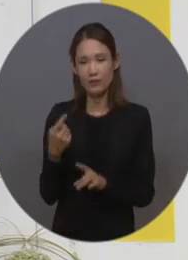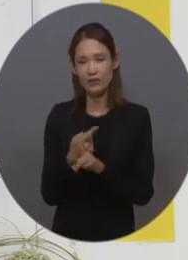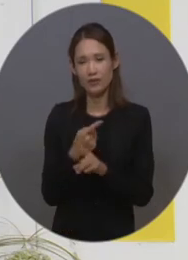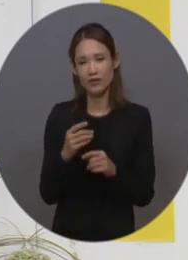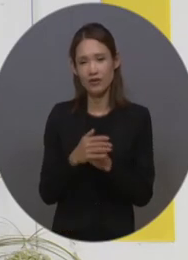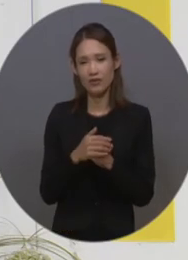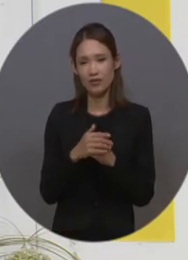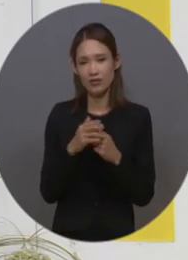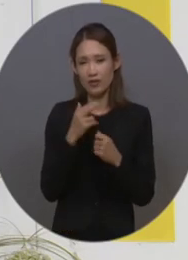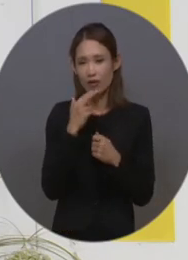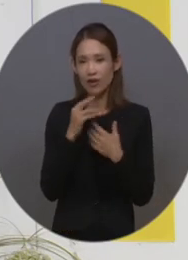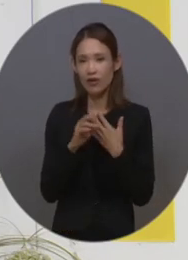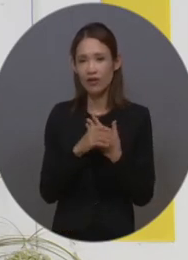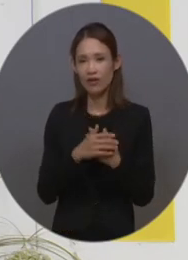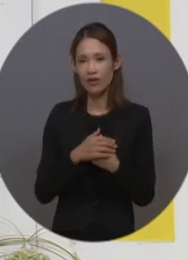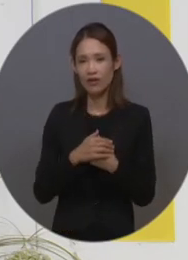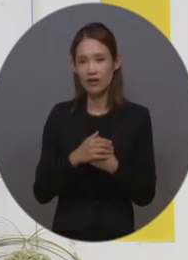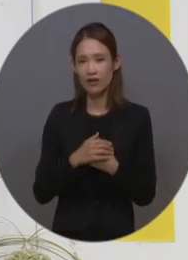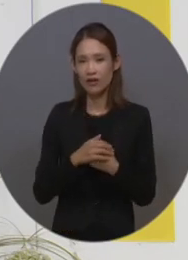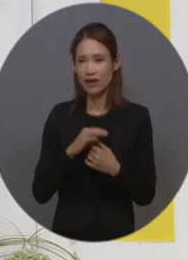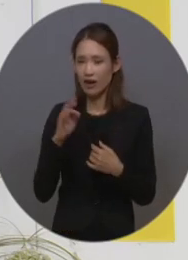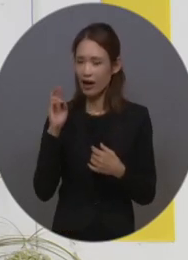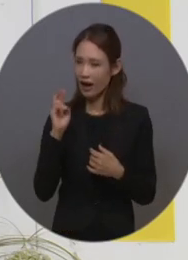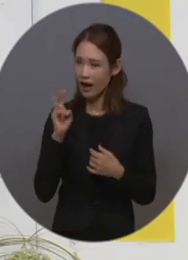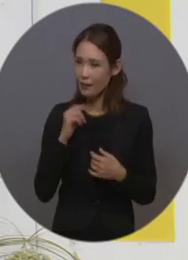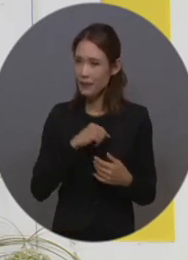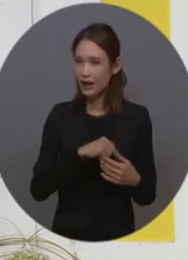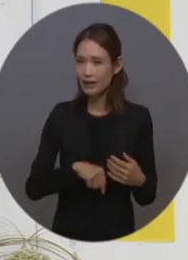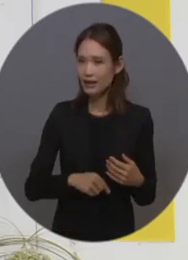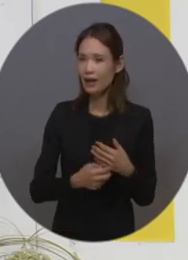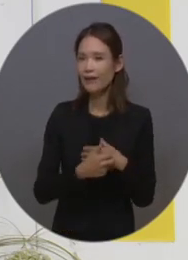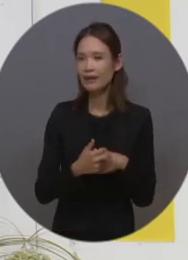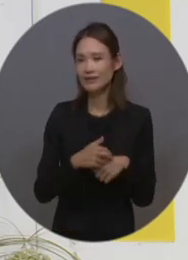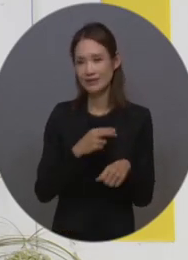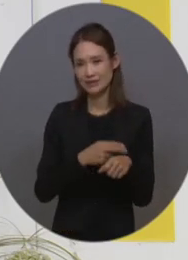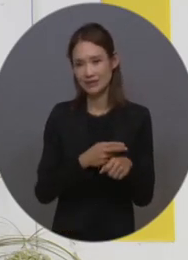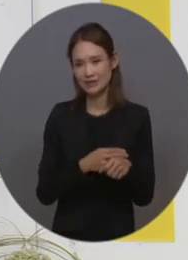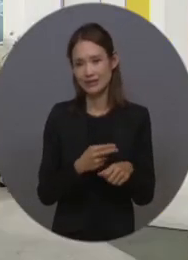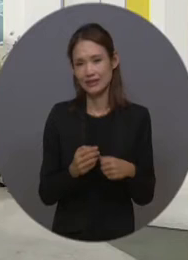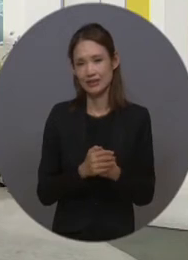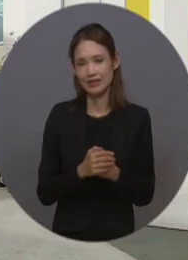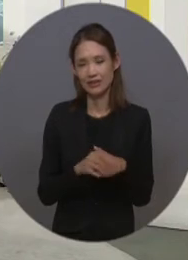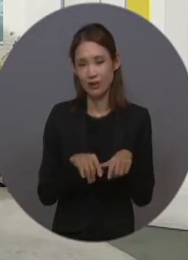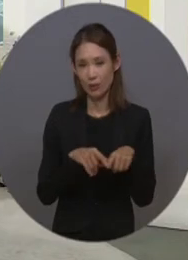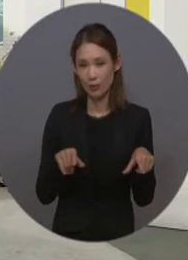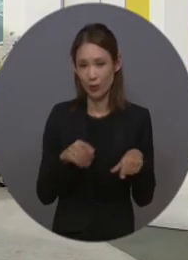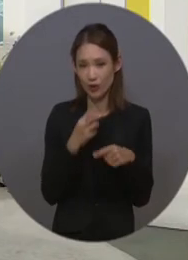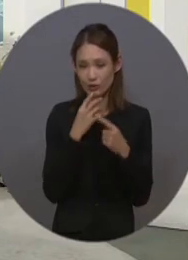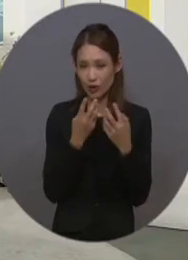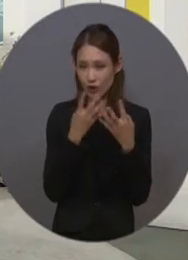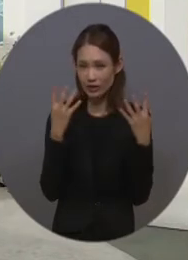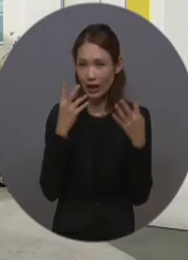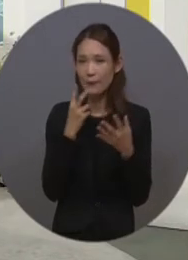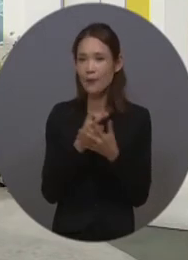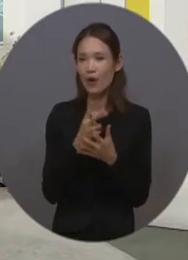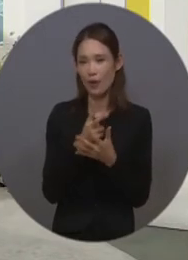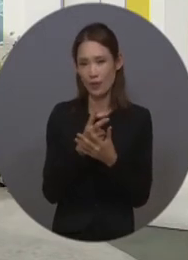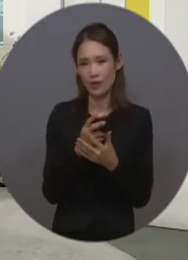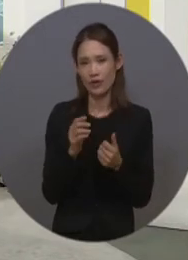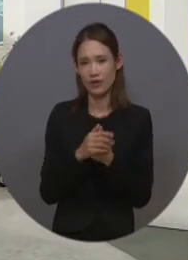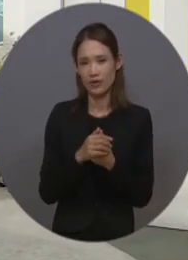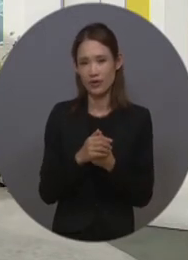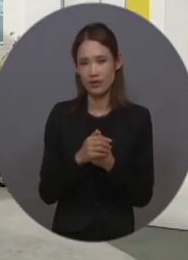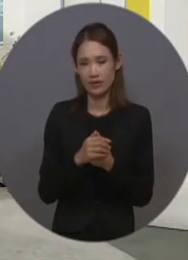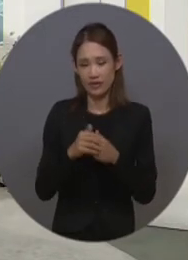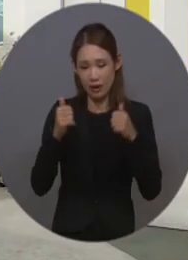그렇지 않았으면 지금 내과 의사를 아마 하고 있을 겁니다. 그런데 보통 이제 서울대 법대 그러면 뭐